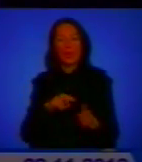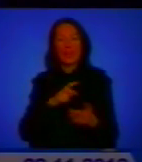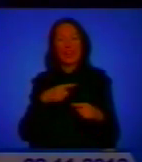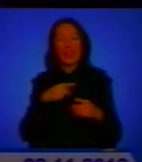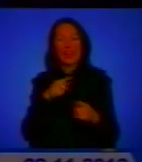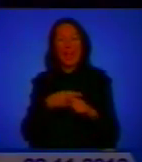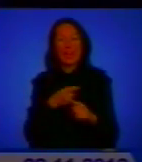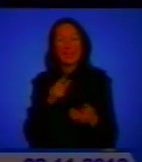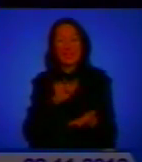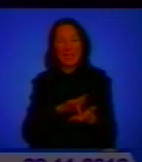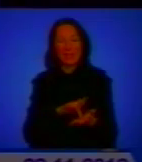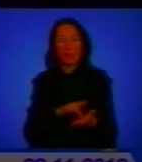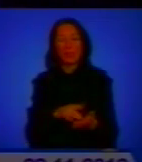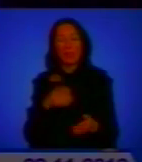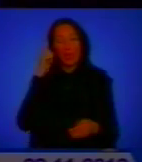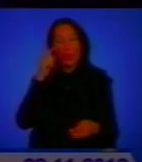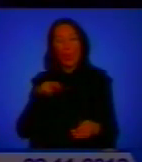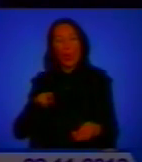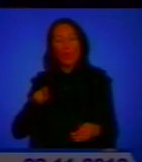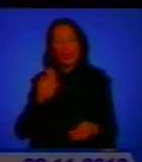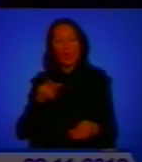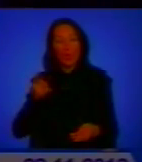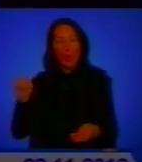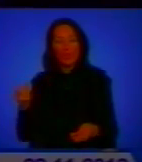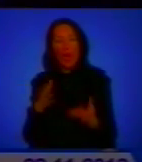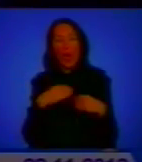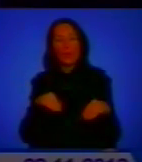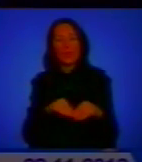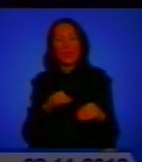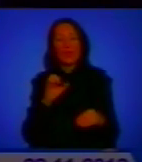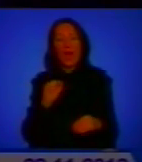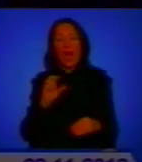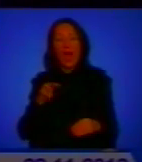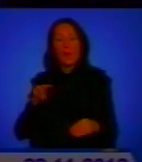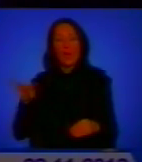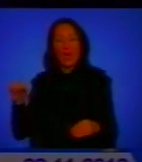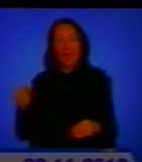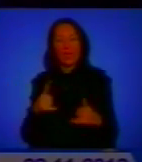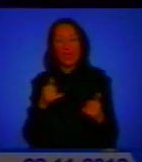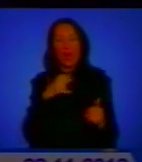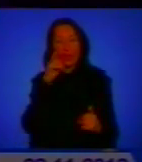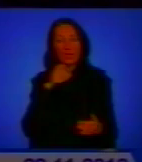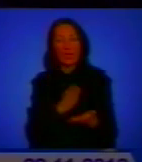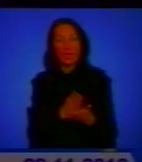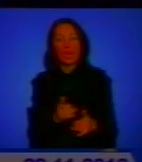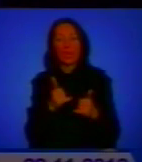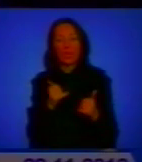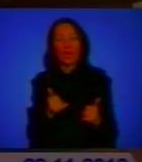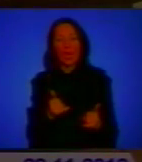Віктора Януковича, Об'єднані Арабські Емірати для України є важливим партнером у розвитку торговельно-економічних відносин на